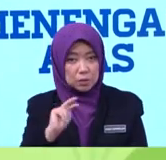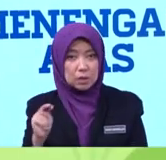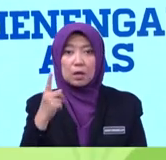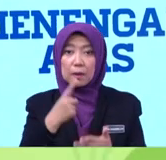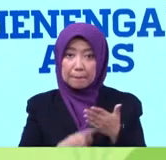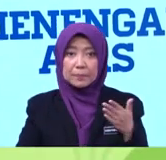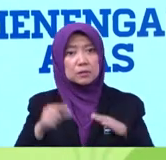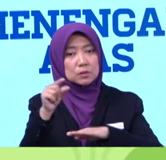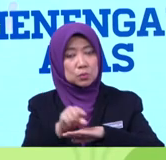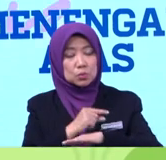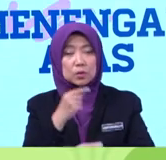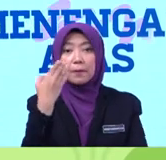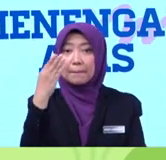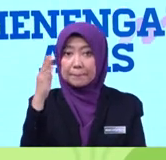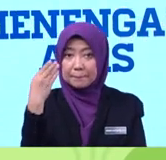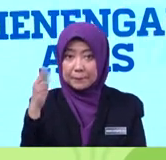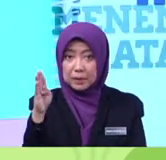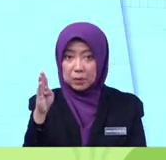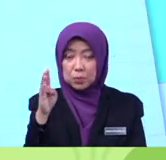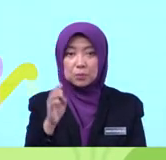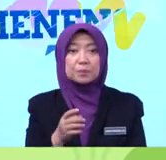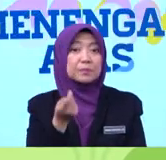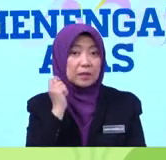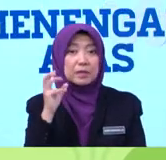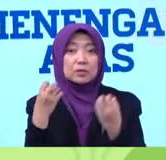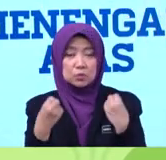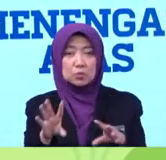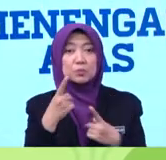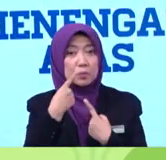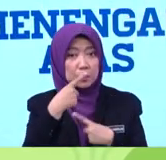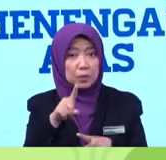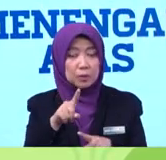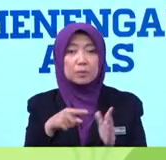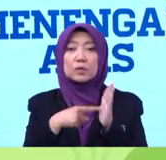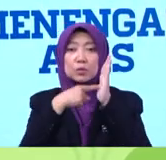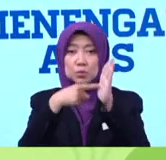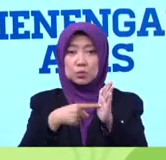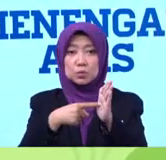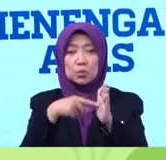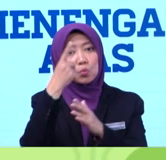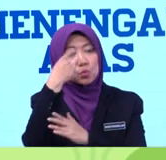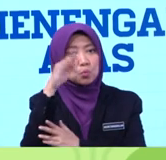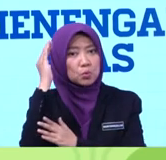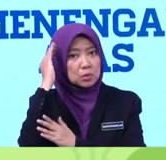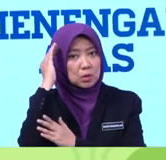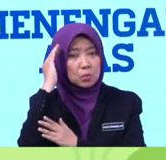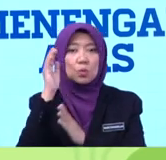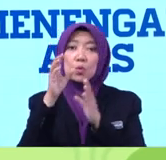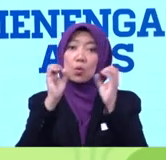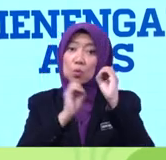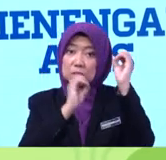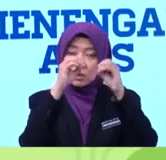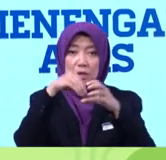Apa kegunaan larutan metillina biru kita kasih tadi baca Ivan Tanya penunjuk kehadiran oksigen terlarut dalam sampel